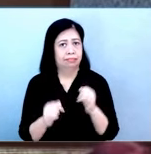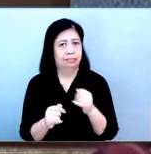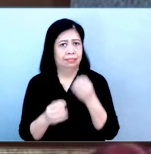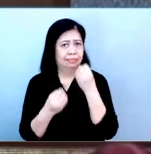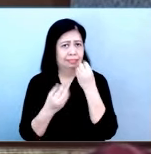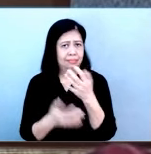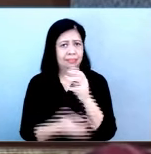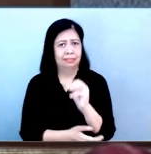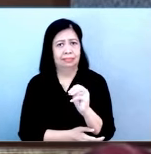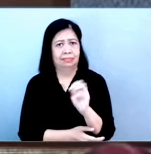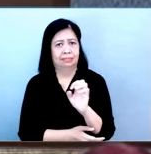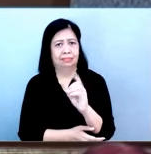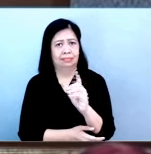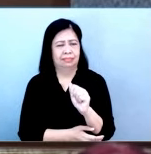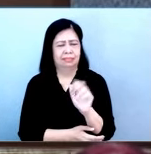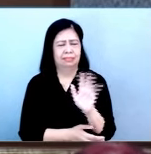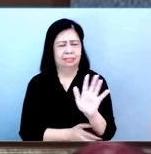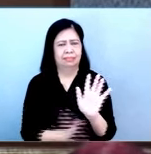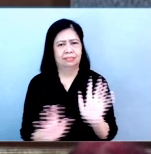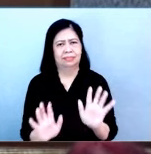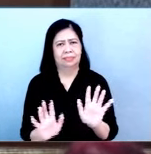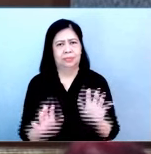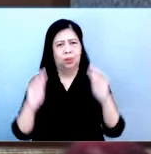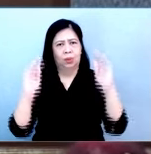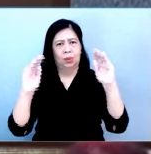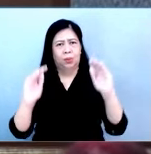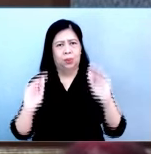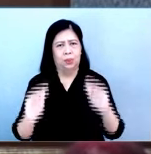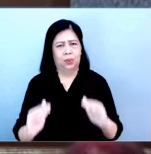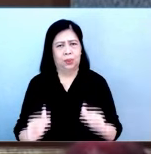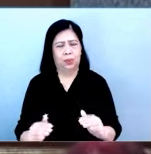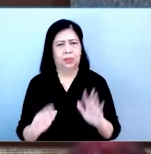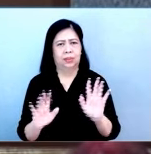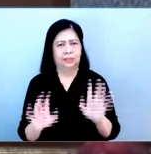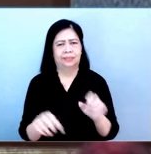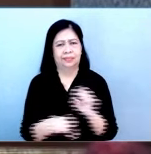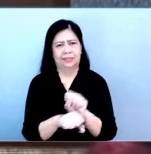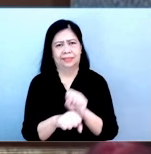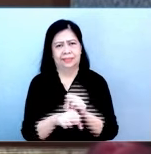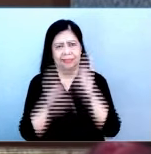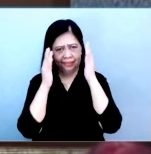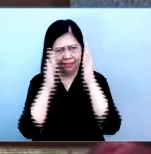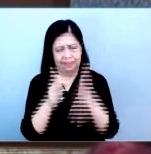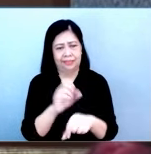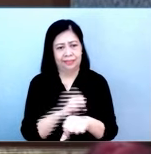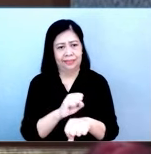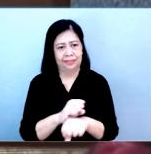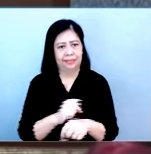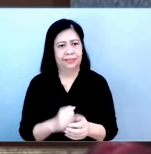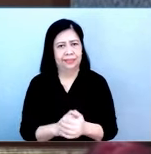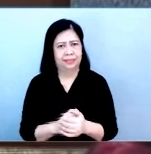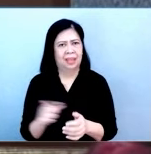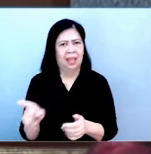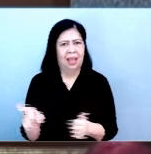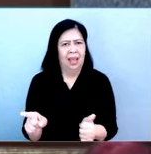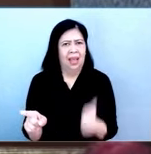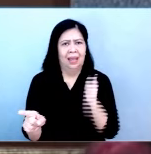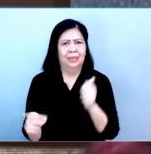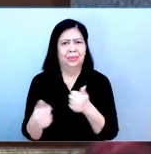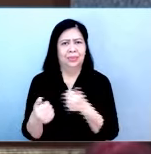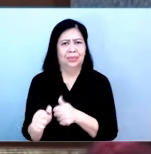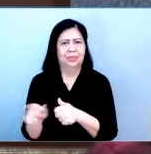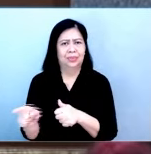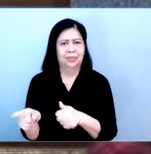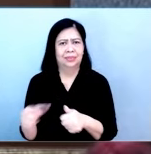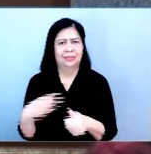media, babaan natin yung temperatura para makatrabaho na po tayo. parang ayaw po sumunod ng House